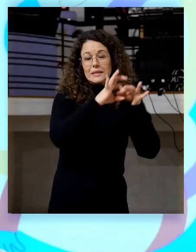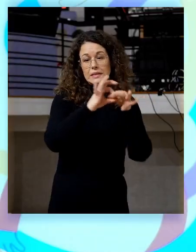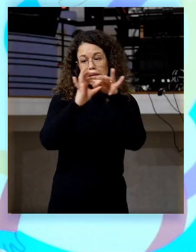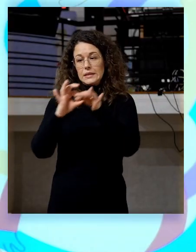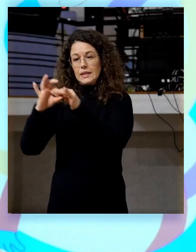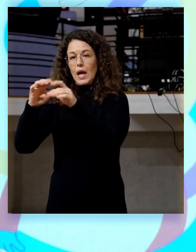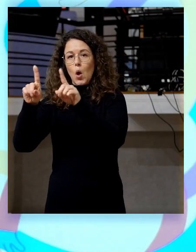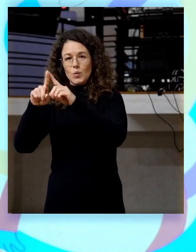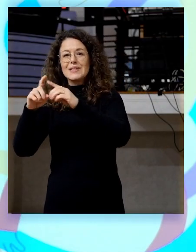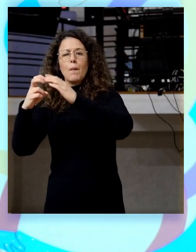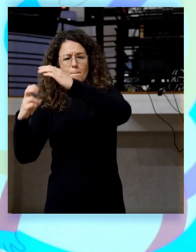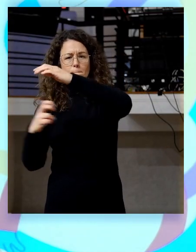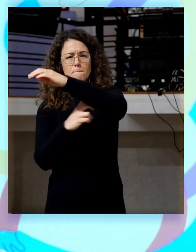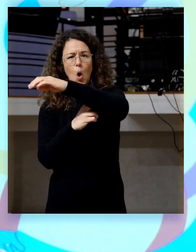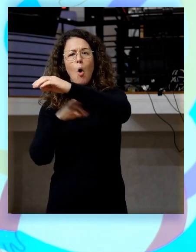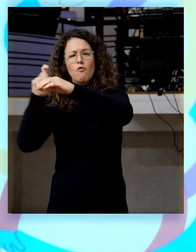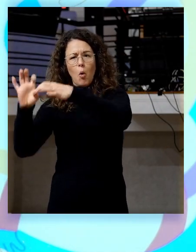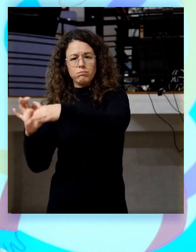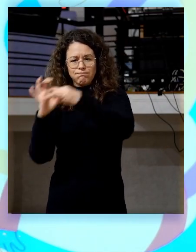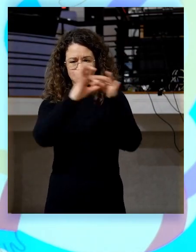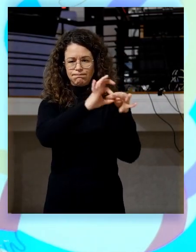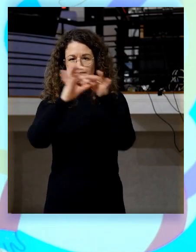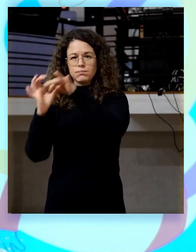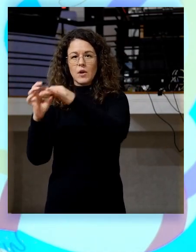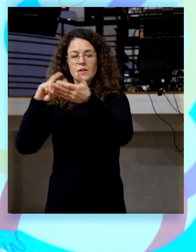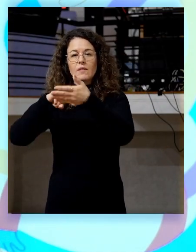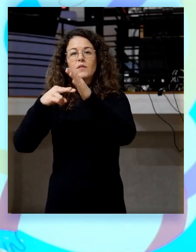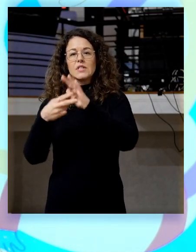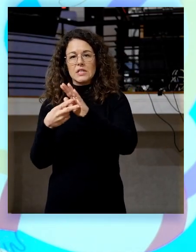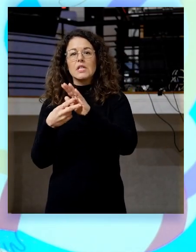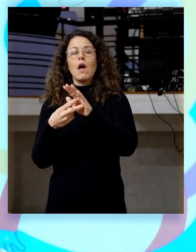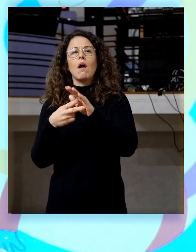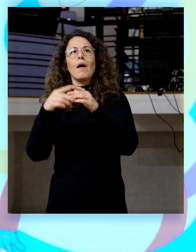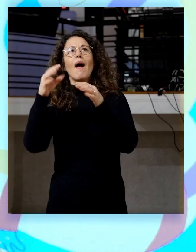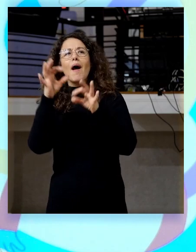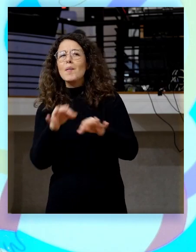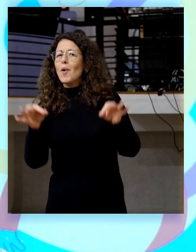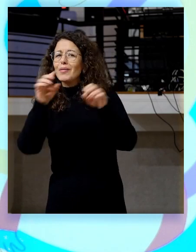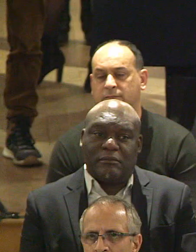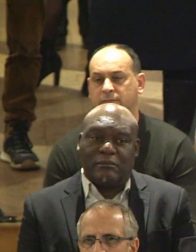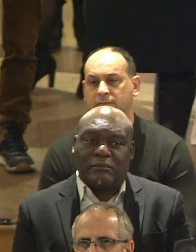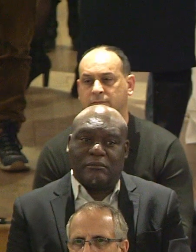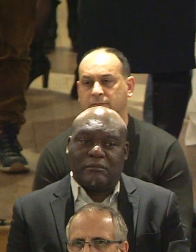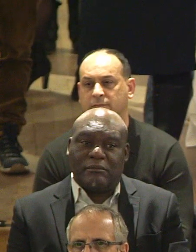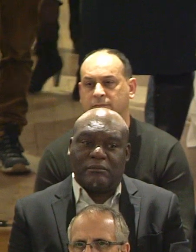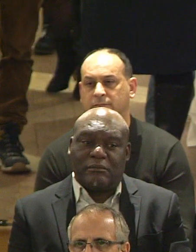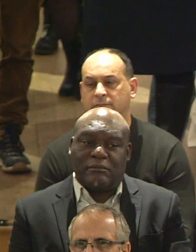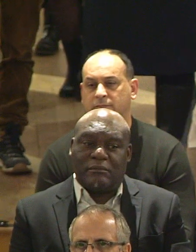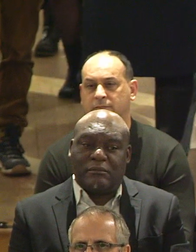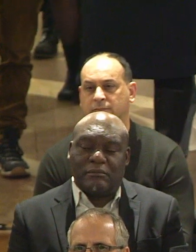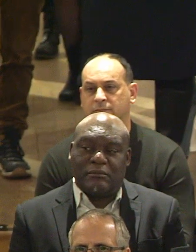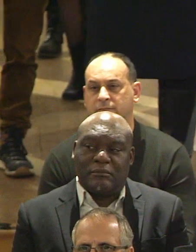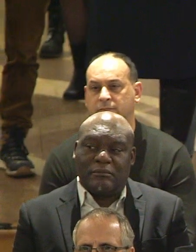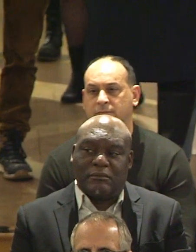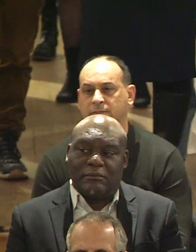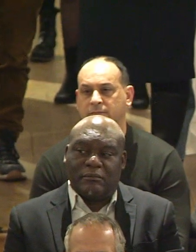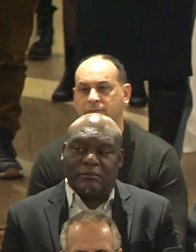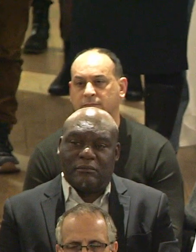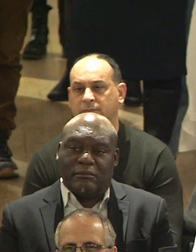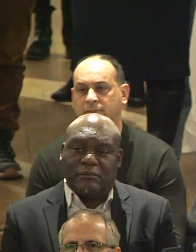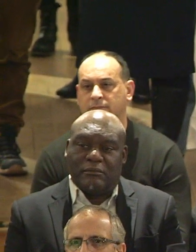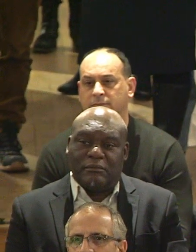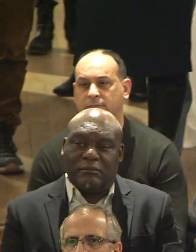Pour la Commission, il est crucial d'aborder cette question et de souligner l'importance